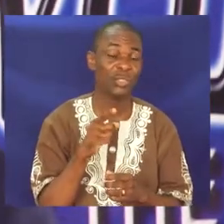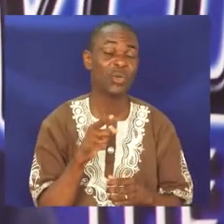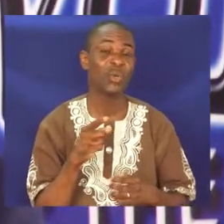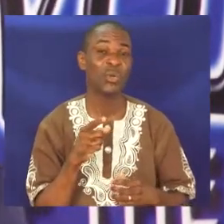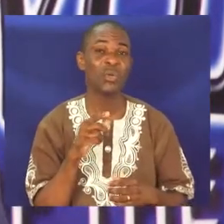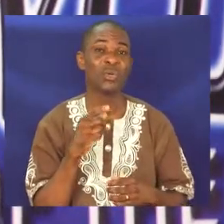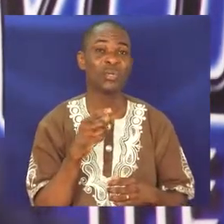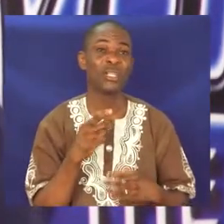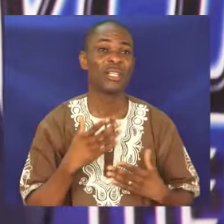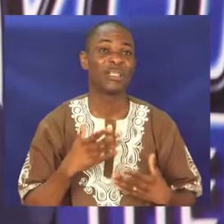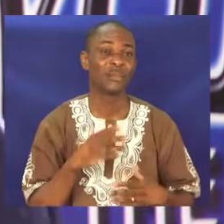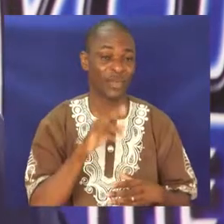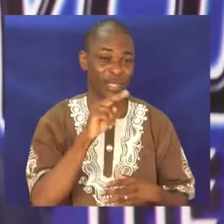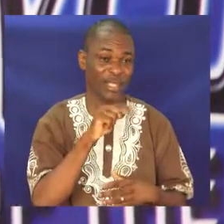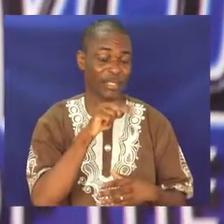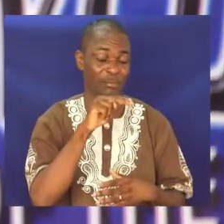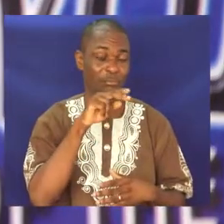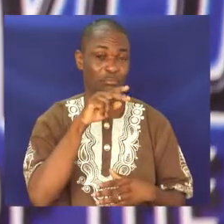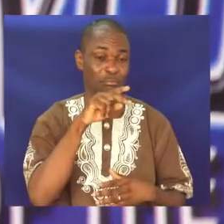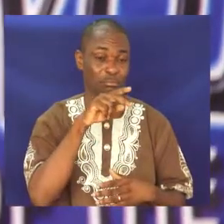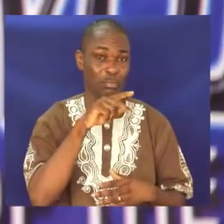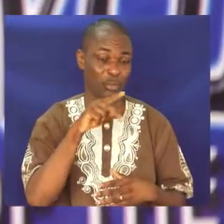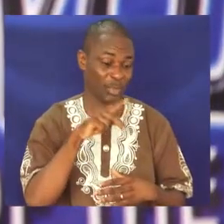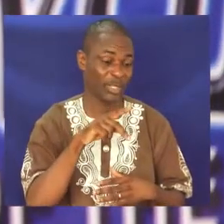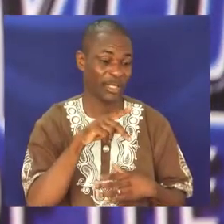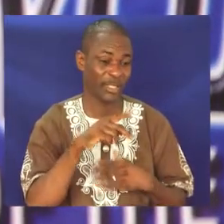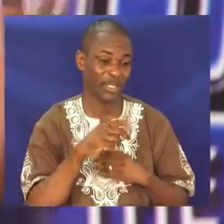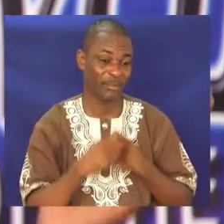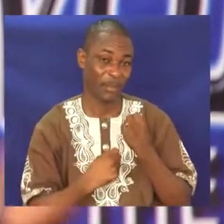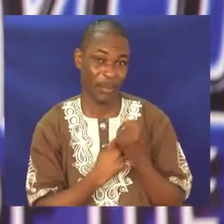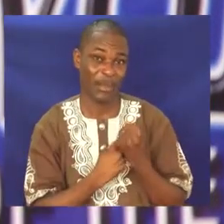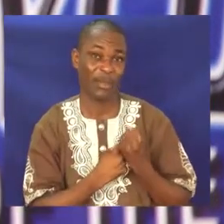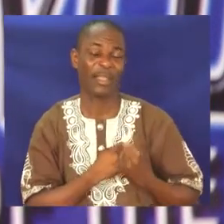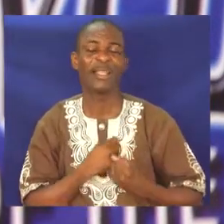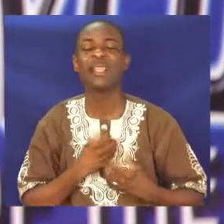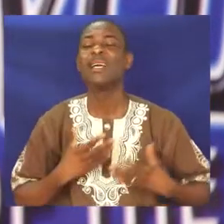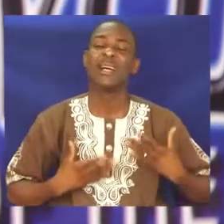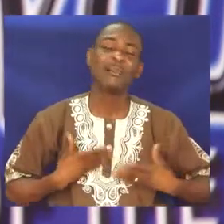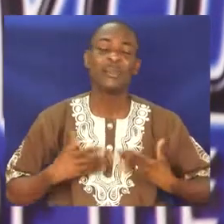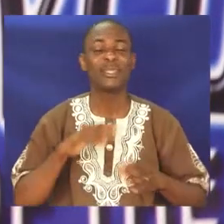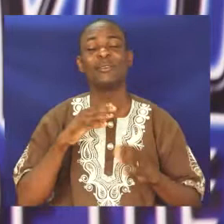enkunim na ho ademane ma bo otiri bi bo wonsa na wuhuriko benkum ko nifa